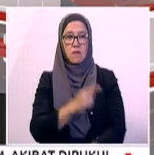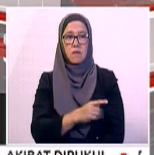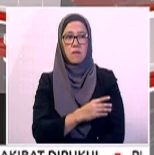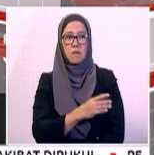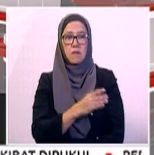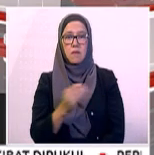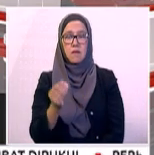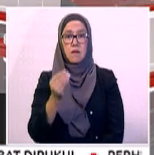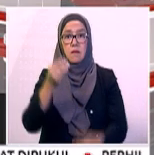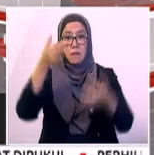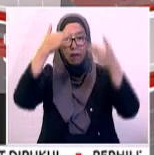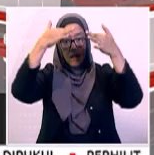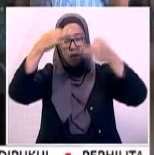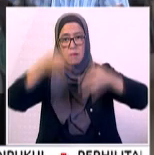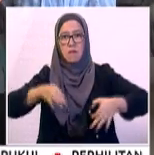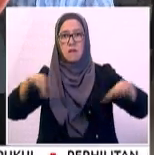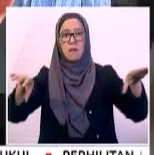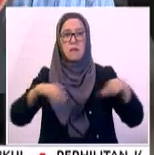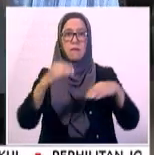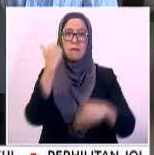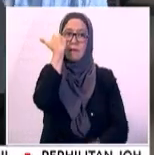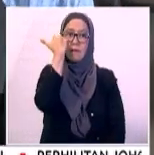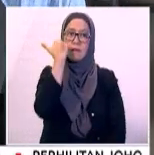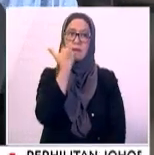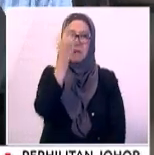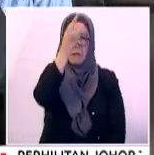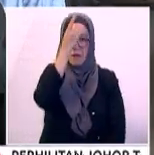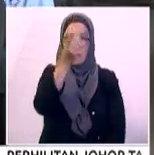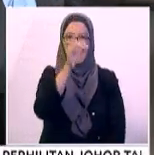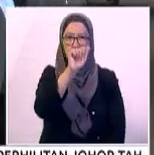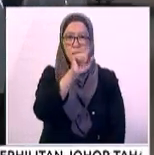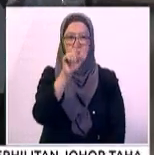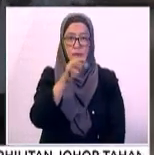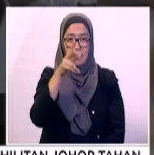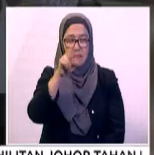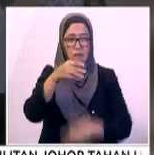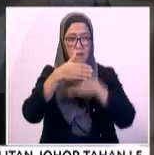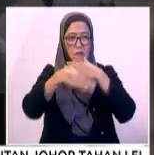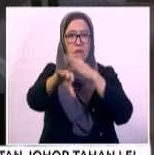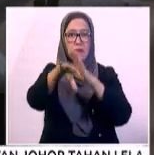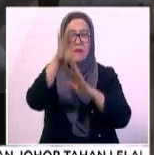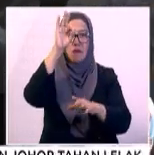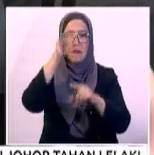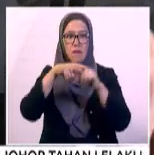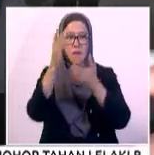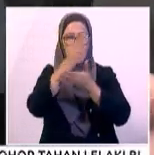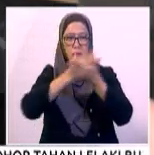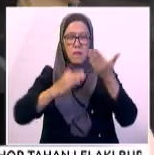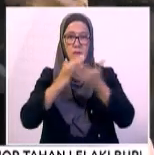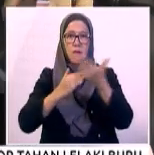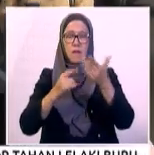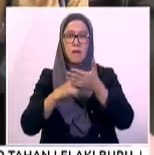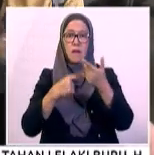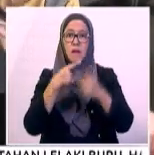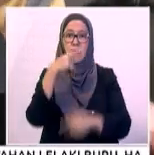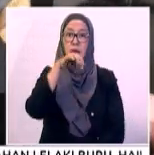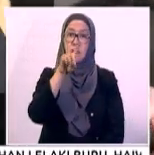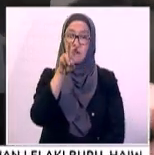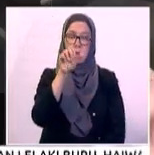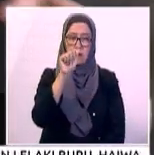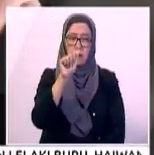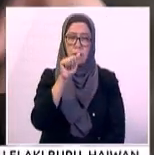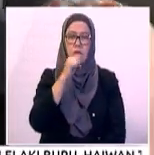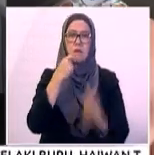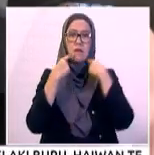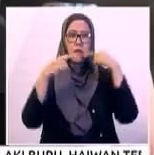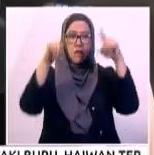dibebaskan. Keputusan dibuat Hakim Dato' Azman Abdullah selepas mendapati pihak pendakwaan berjaya membuktikan kes prima facie pada